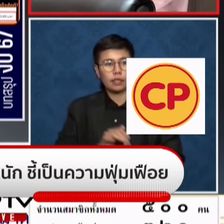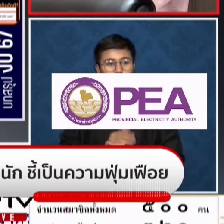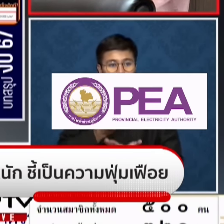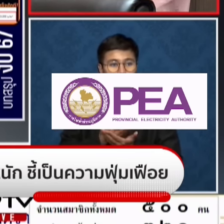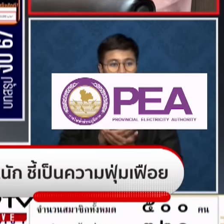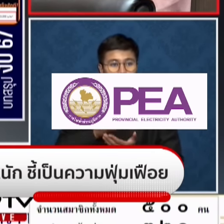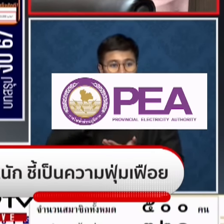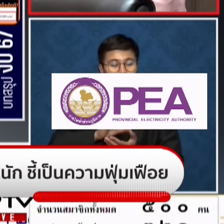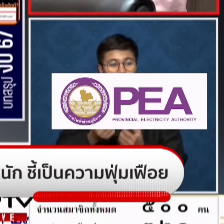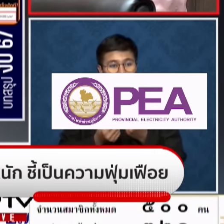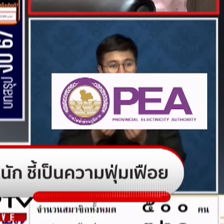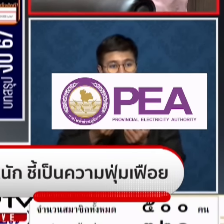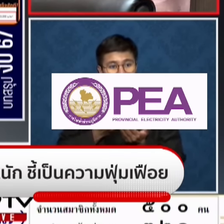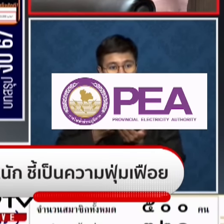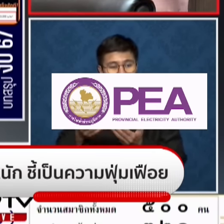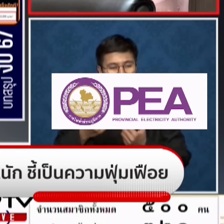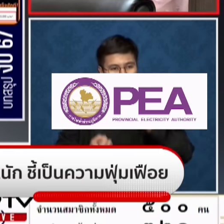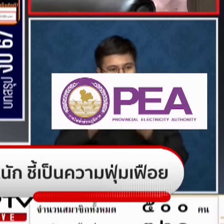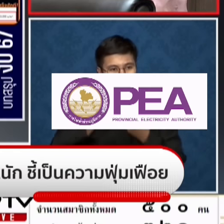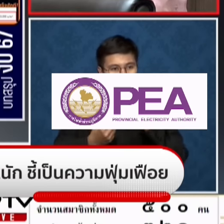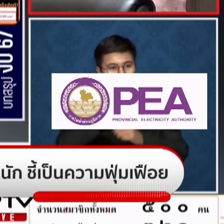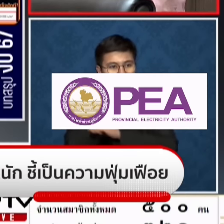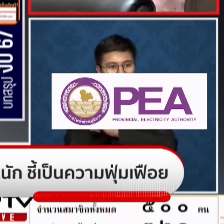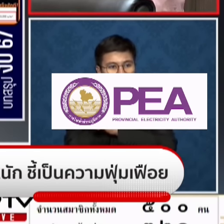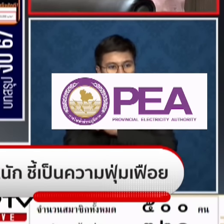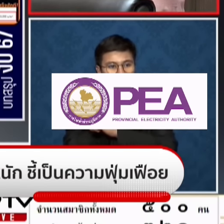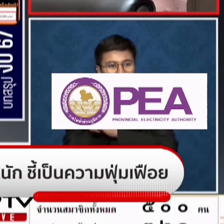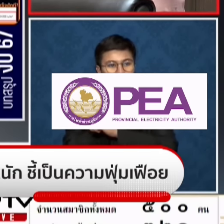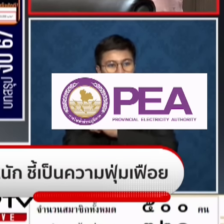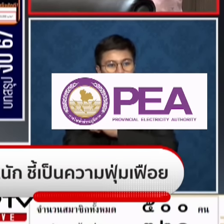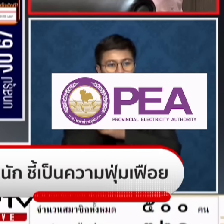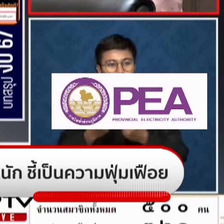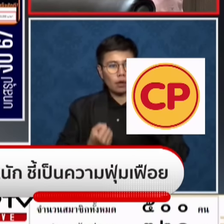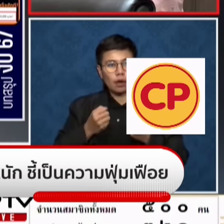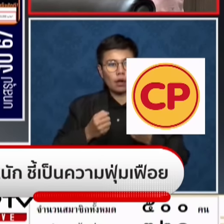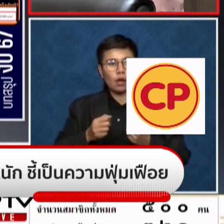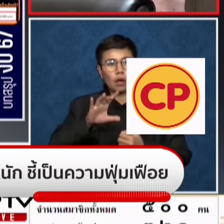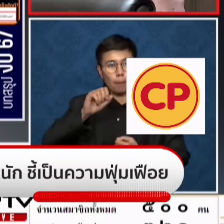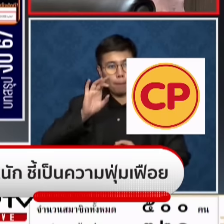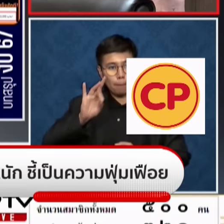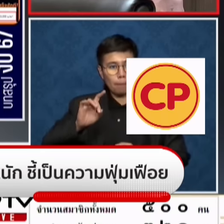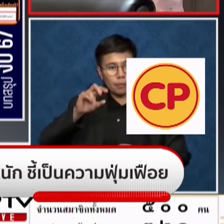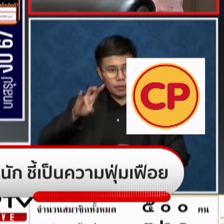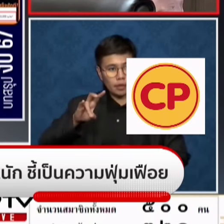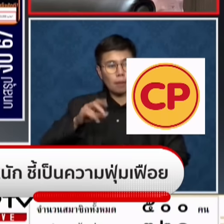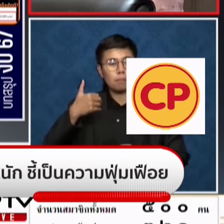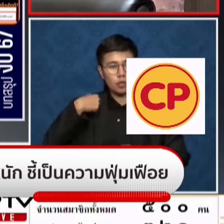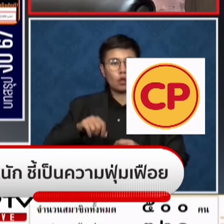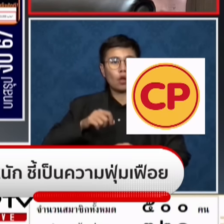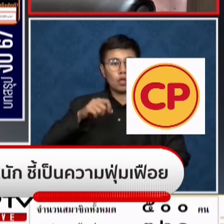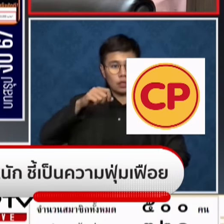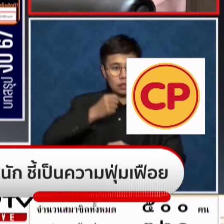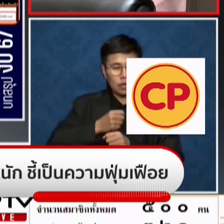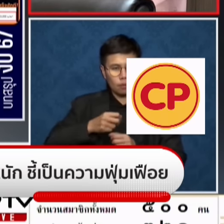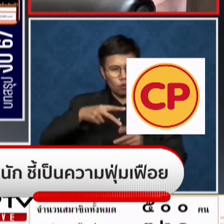ากๆเลยวันนี้คุณพึ่งพนิดามงคลสวัสดิ์สสสมุทรปราการพรรคก้าวไก่ในฐานะกรรมธิการเสียงข้างน้อยนะคะ